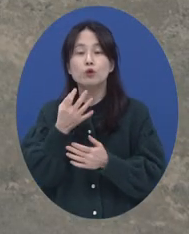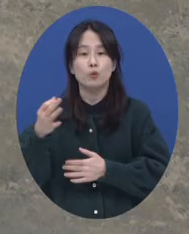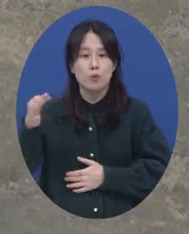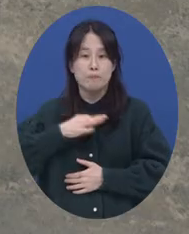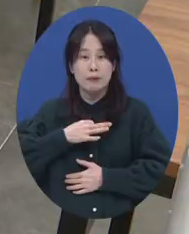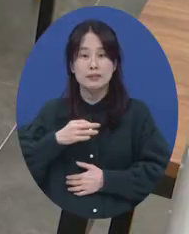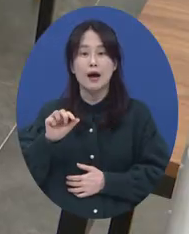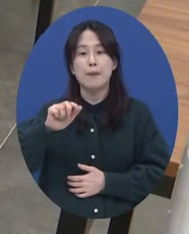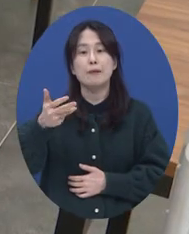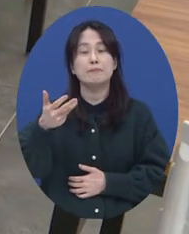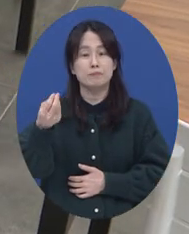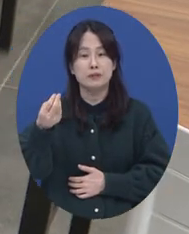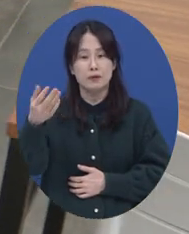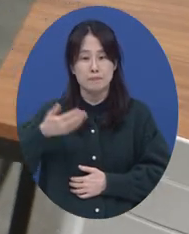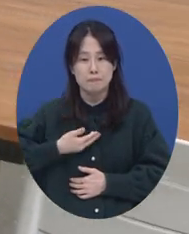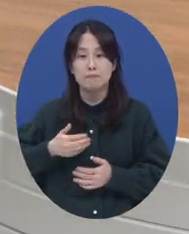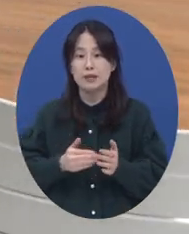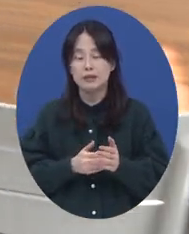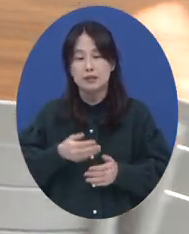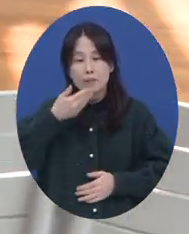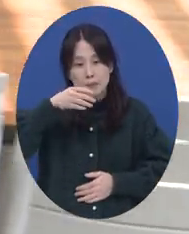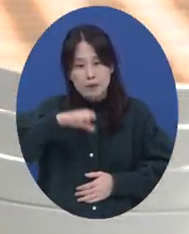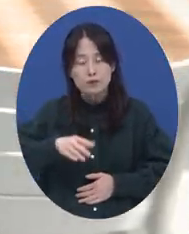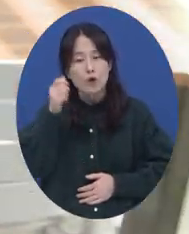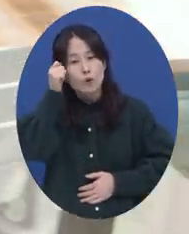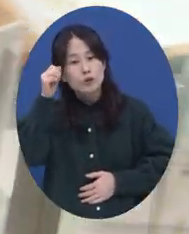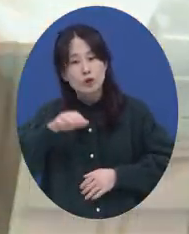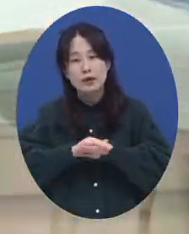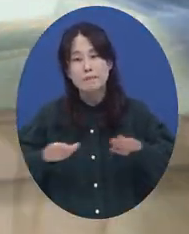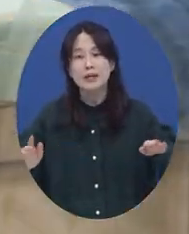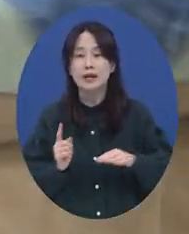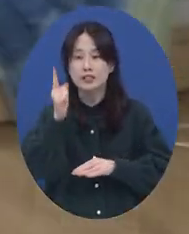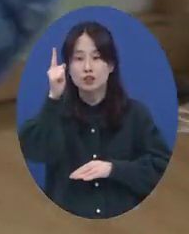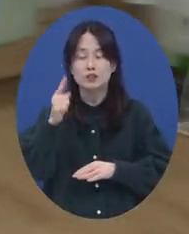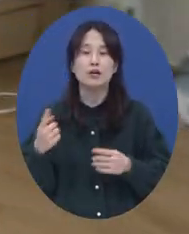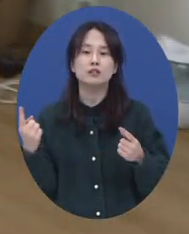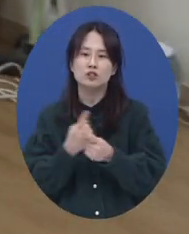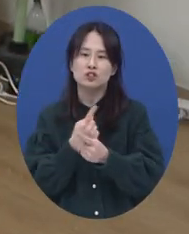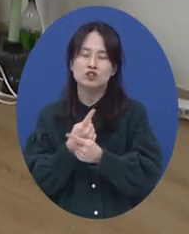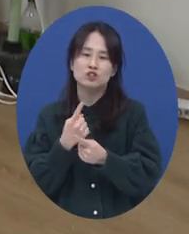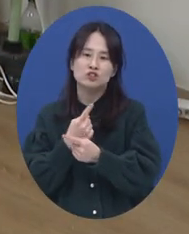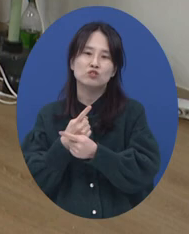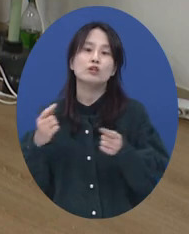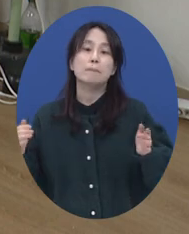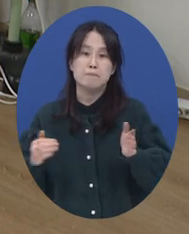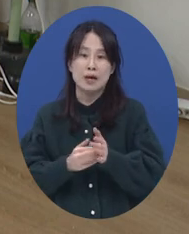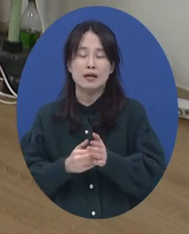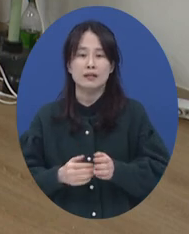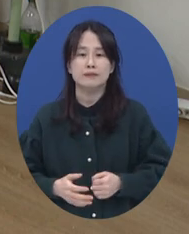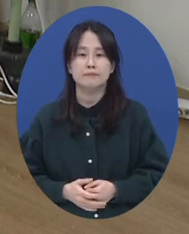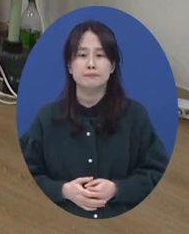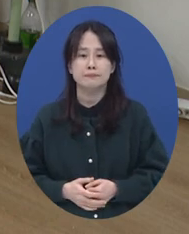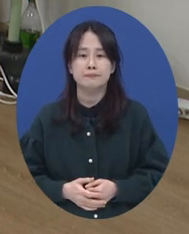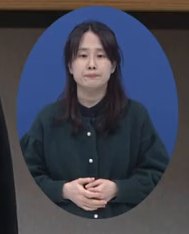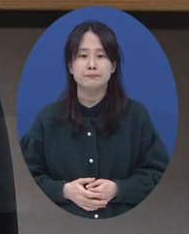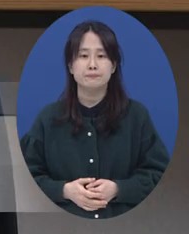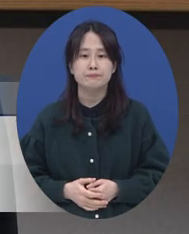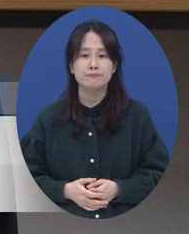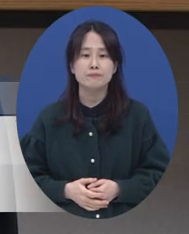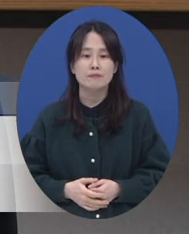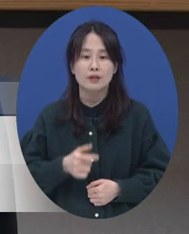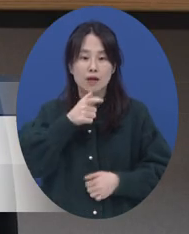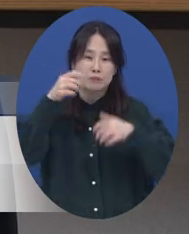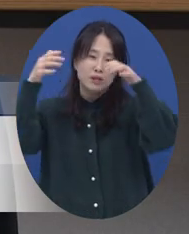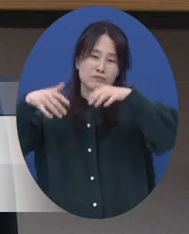800만 원을 지원받아 식당과 기숙사의 바닥과 천장을 비롯한 시설 보수를 할 수 있었습니다 비가